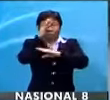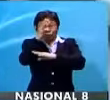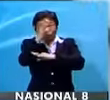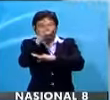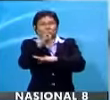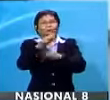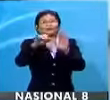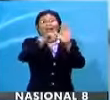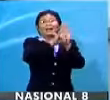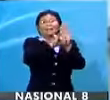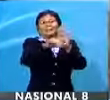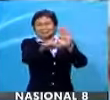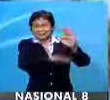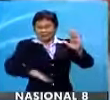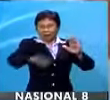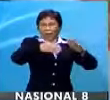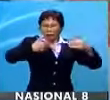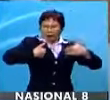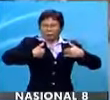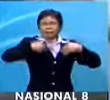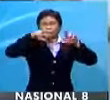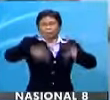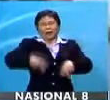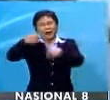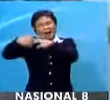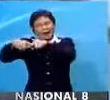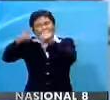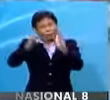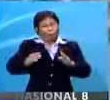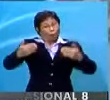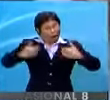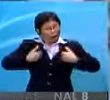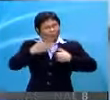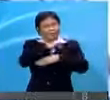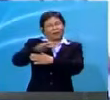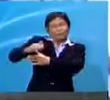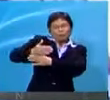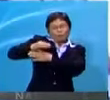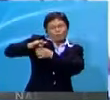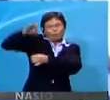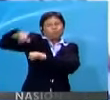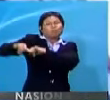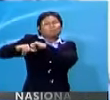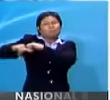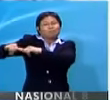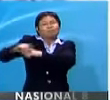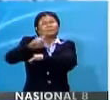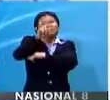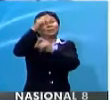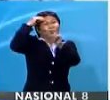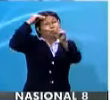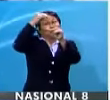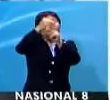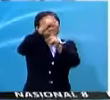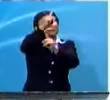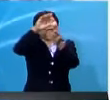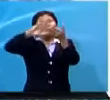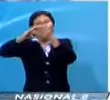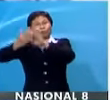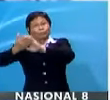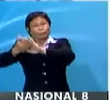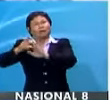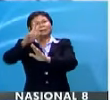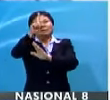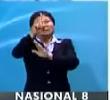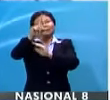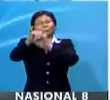serantau meski memiliki rakyat berbilang kaum namun berkongsi aspirasi sama iaitu satu visi satu komuniti